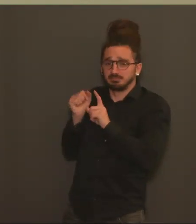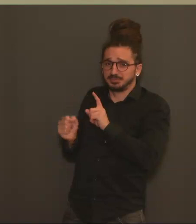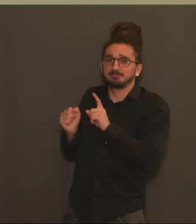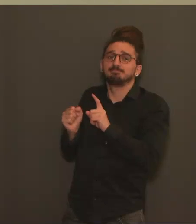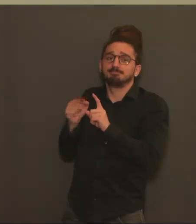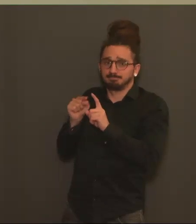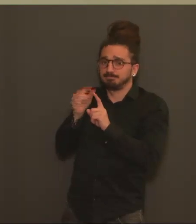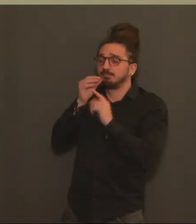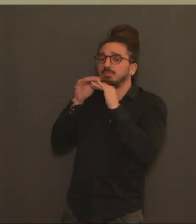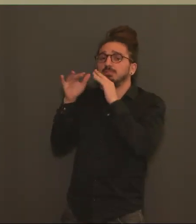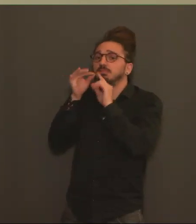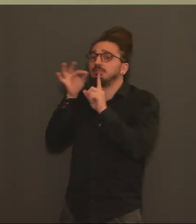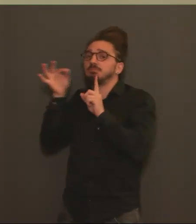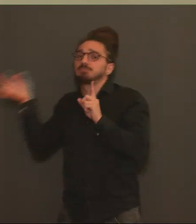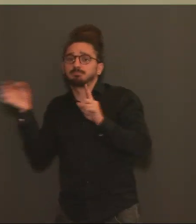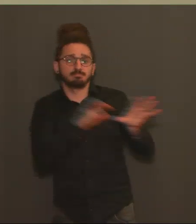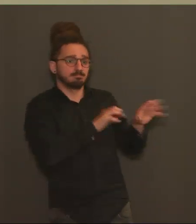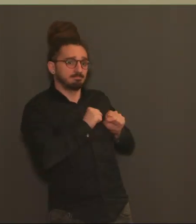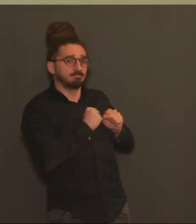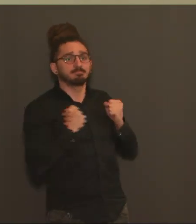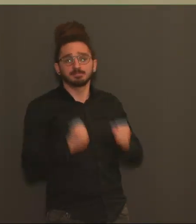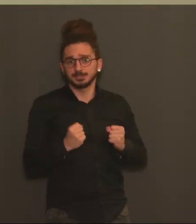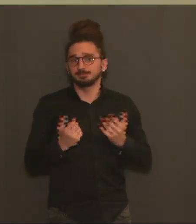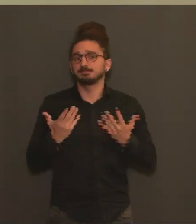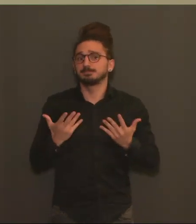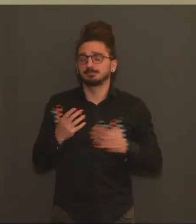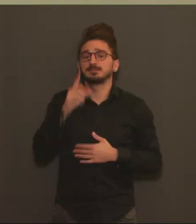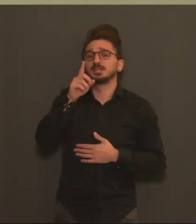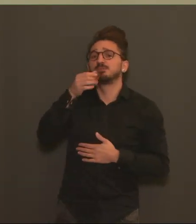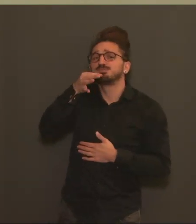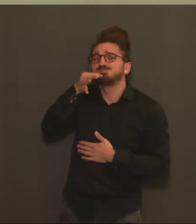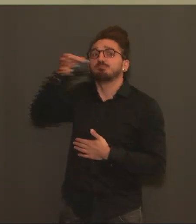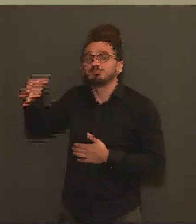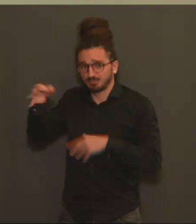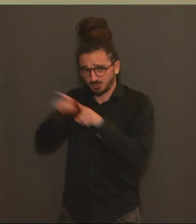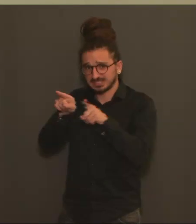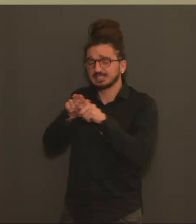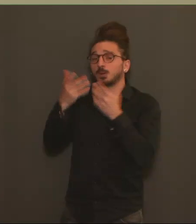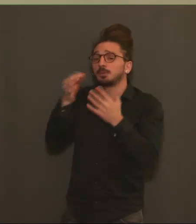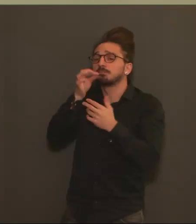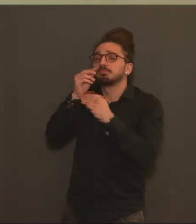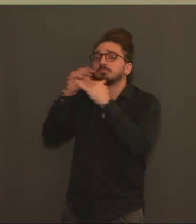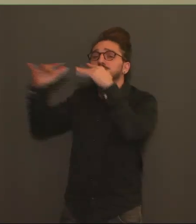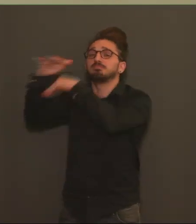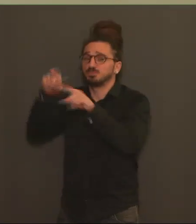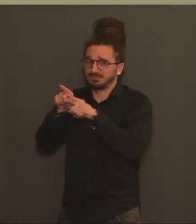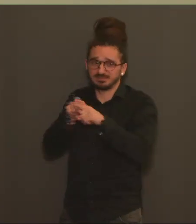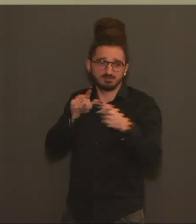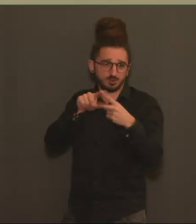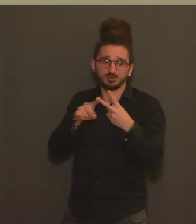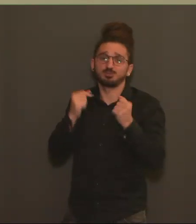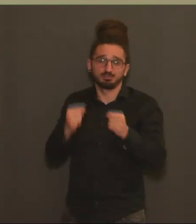par grosses gouttelettes, mais aussi par ces micro-gouttelettes en nuages de proximité. Si on